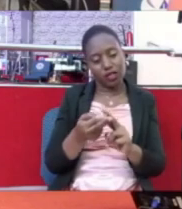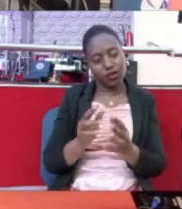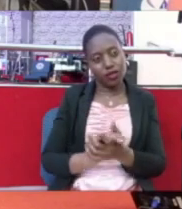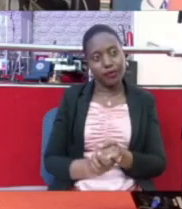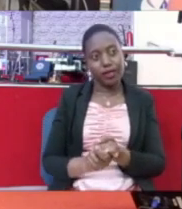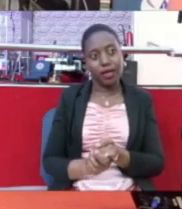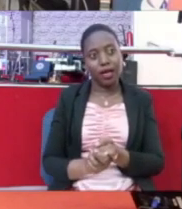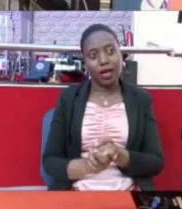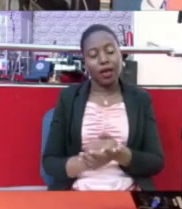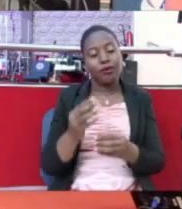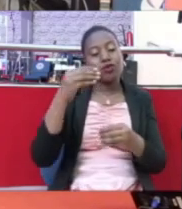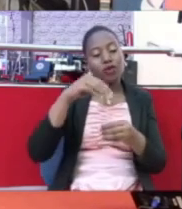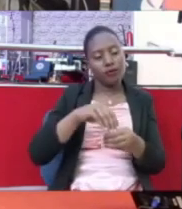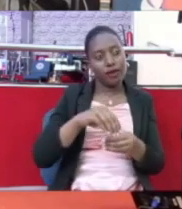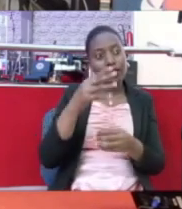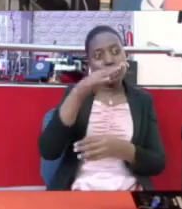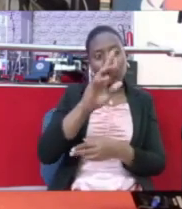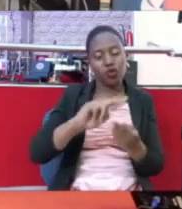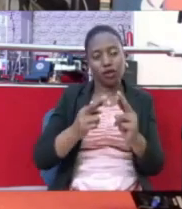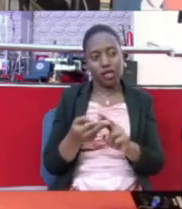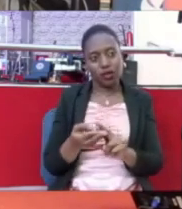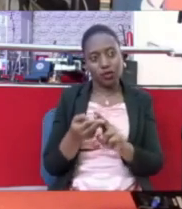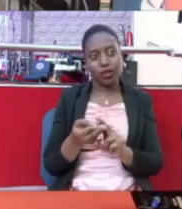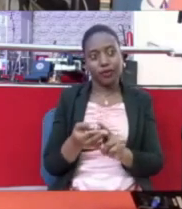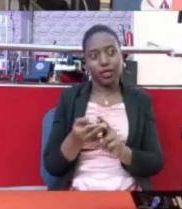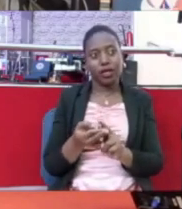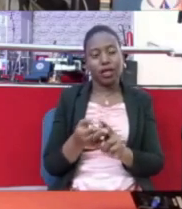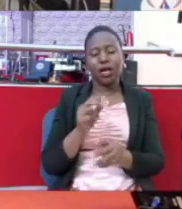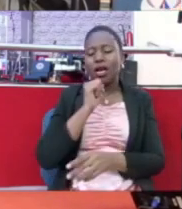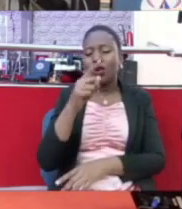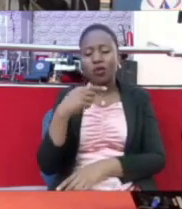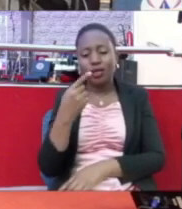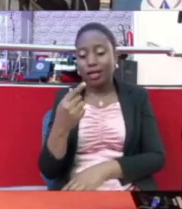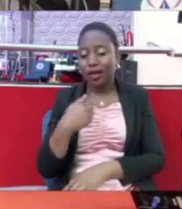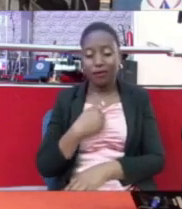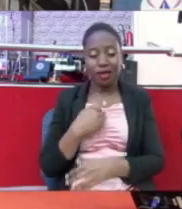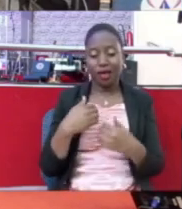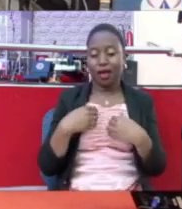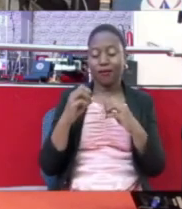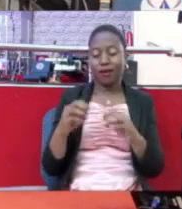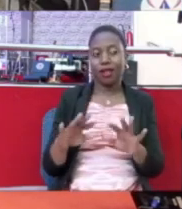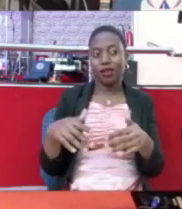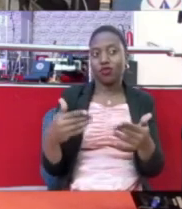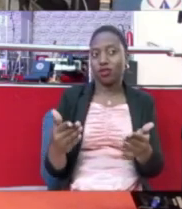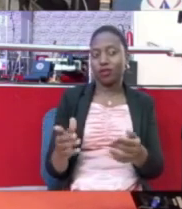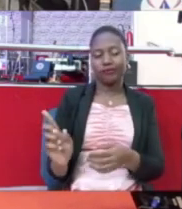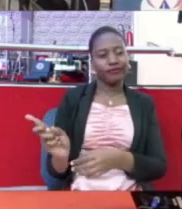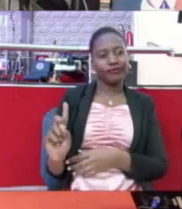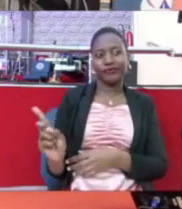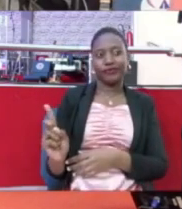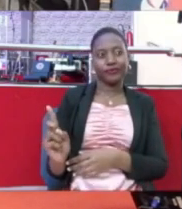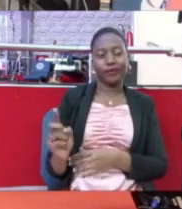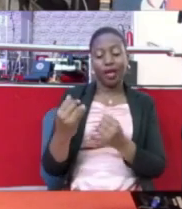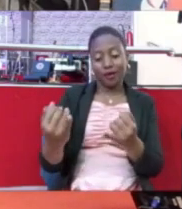uhusiano. Invest in your relationships. Wekeza katika uhusiano. Don't say you have nothing to give. Usiseme huna chochote cha kutoa. Invite